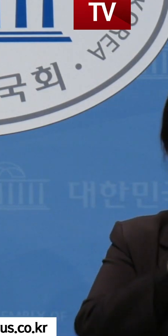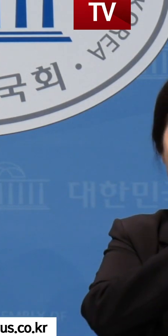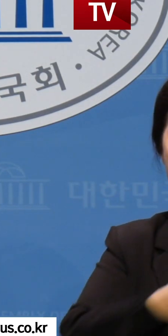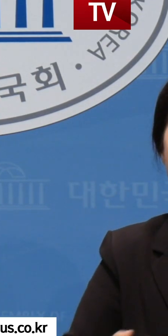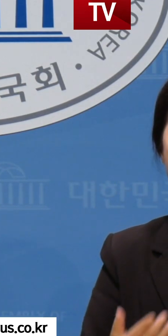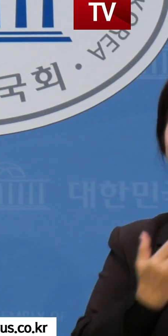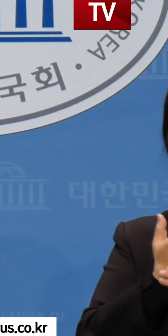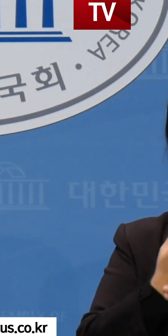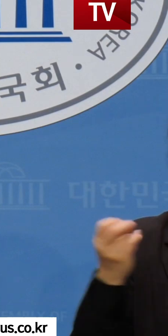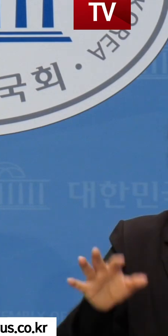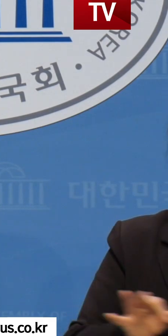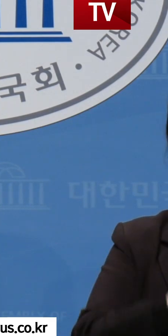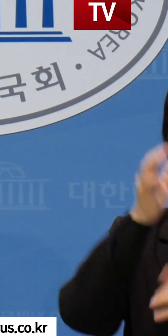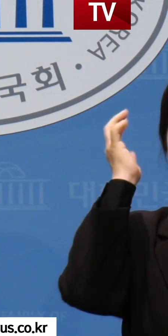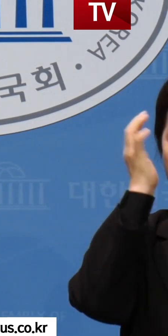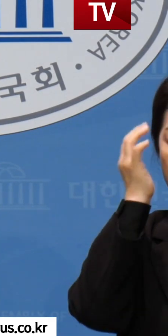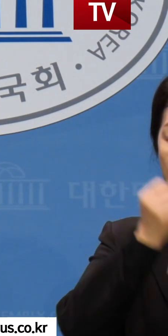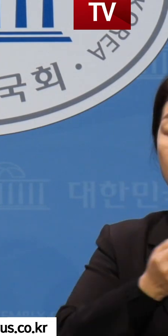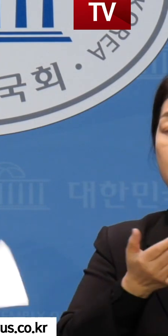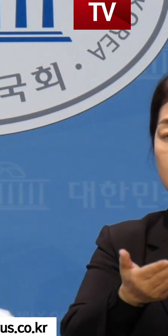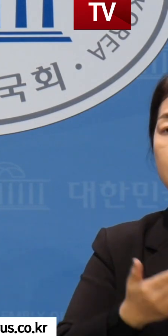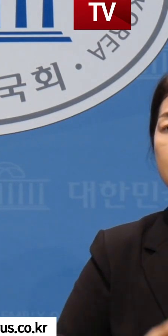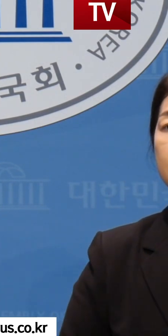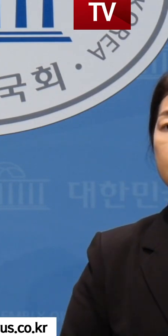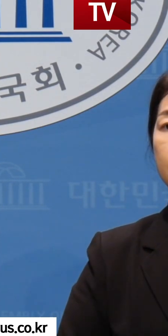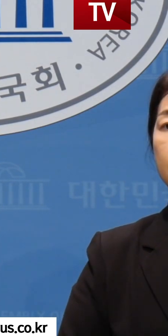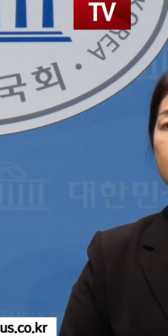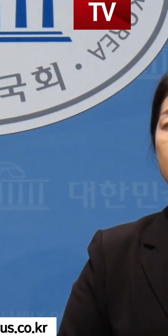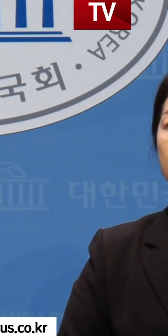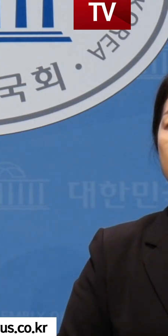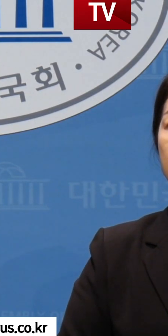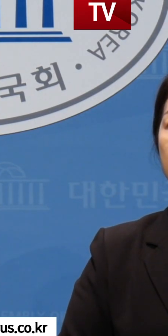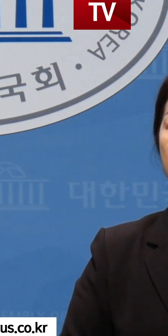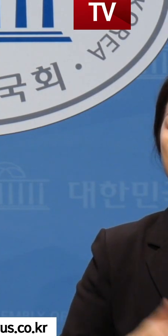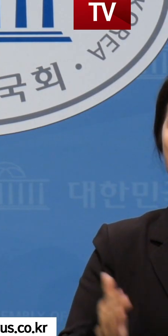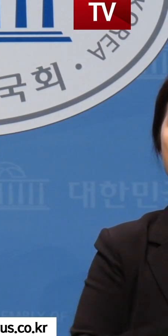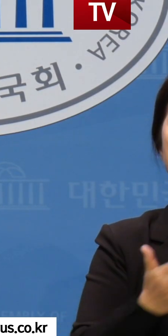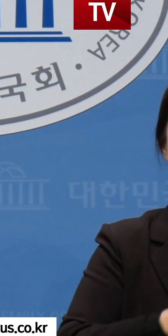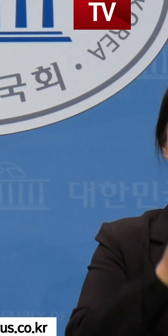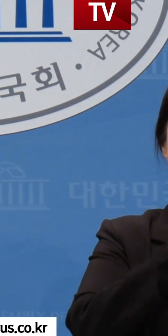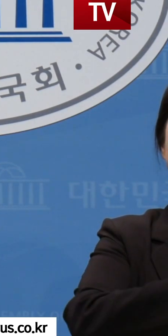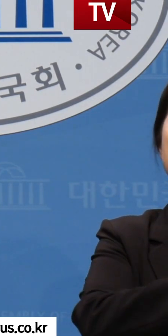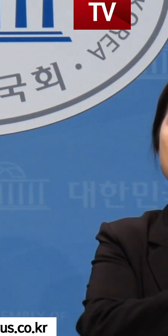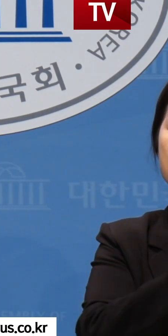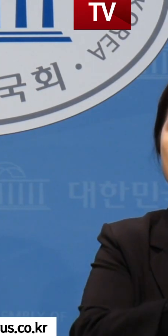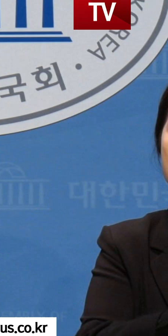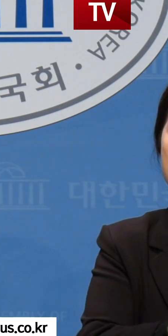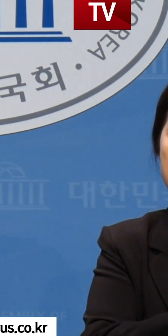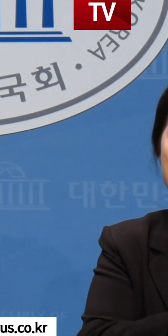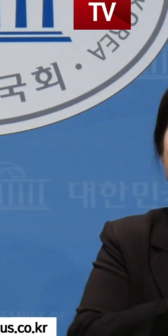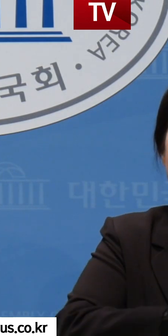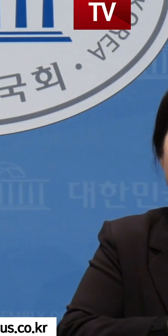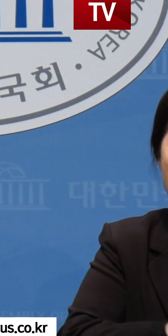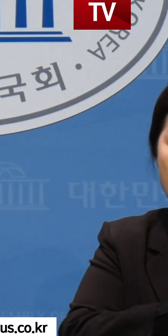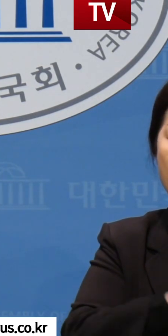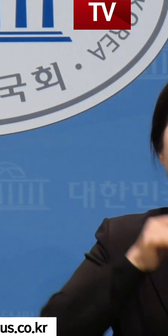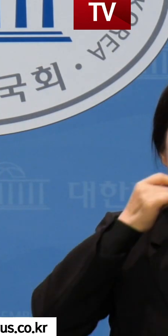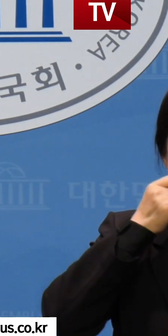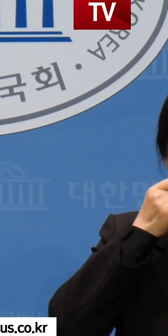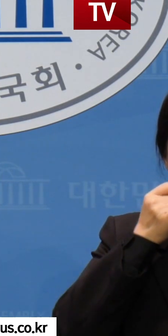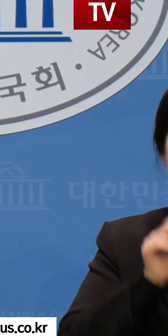막대한 손실과 시장 혼란을 가져올 수 있습니다. 부실 상처는 골마 터질 때까지 기다릴 것이